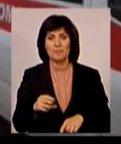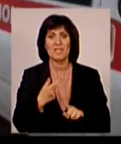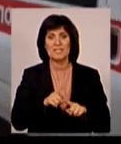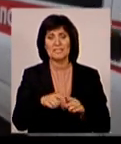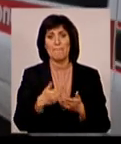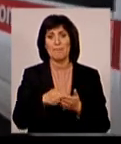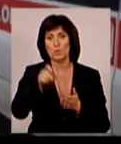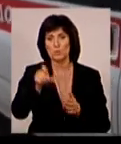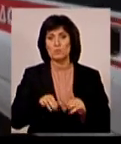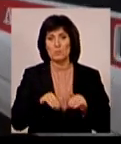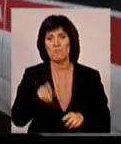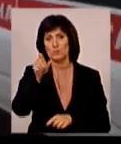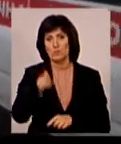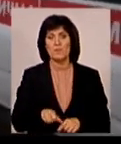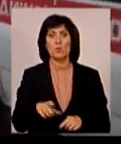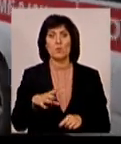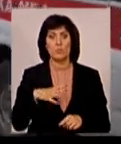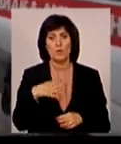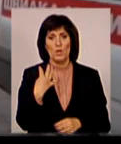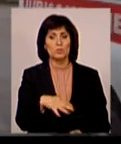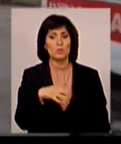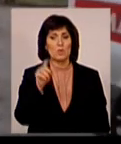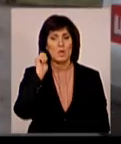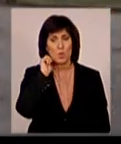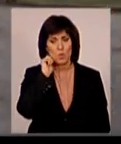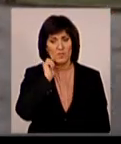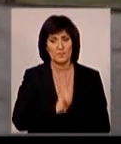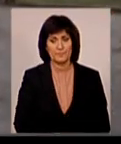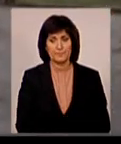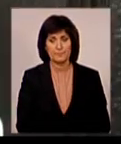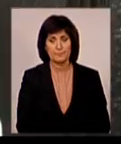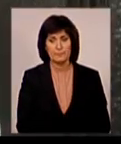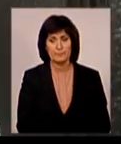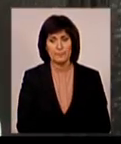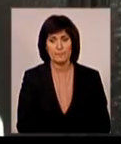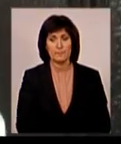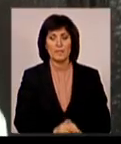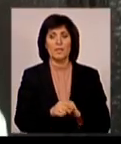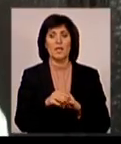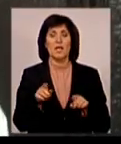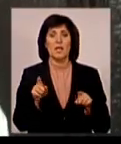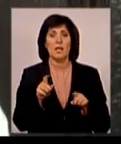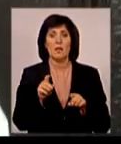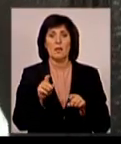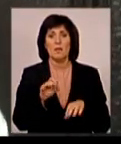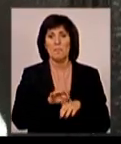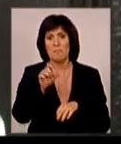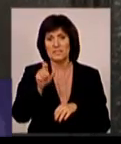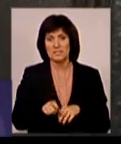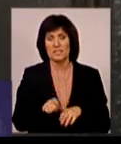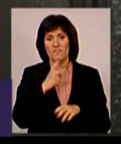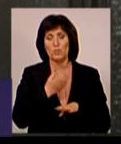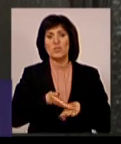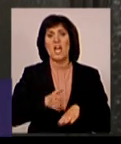це підозрюваний у справі. Чоловікові було близько 40 років. Один пацієнт в виду